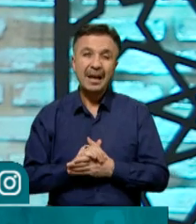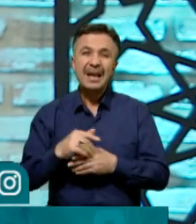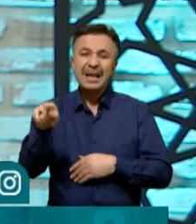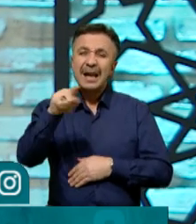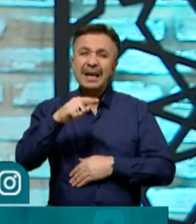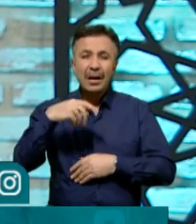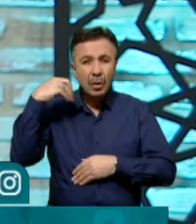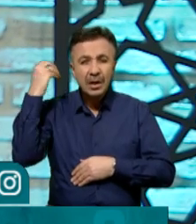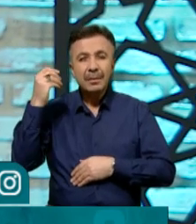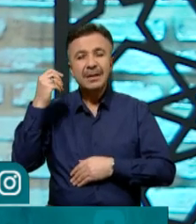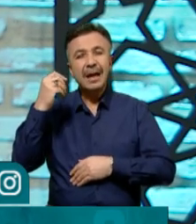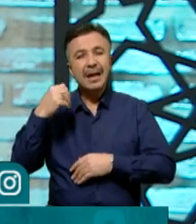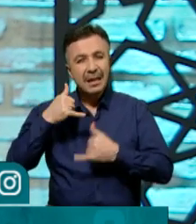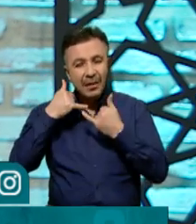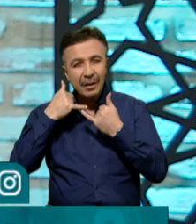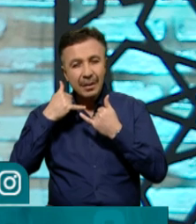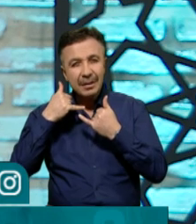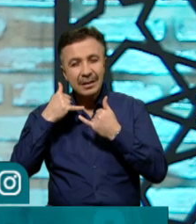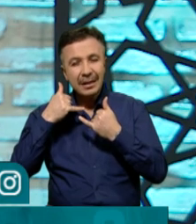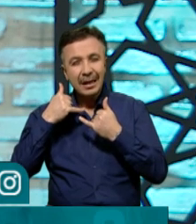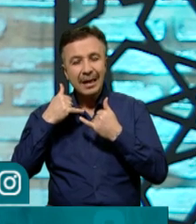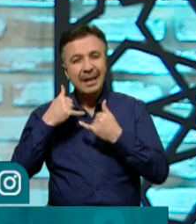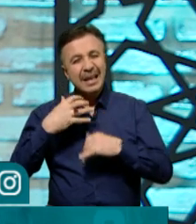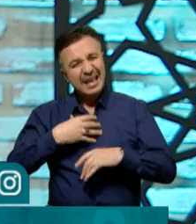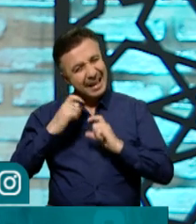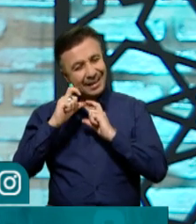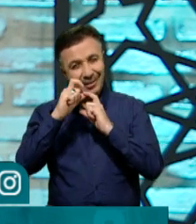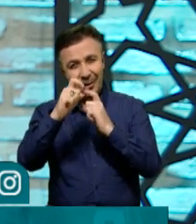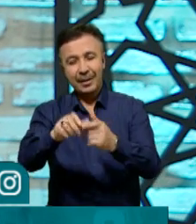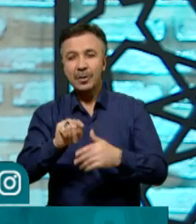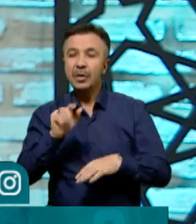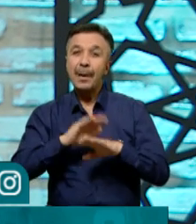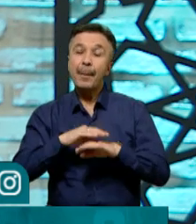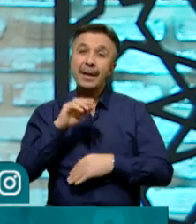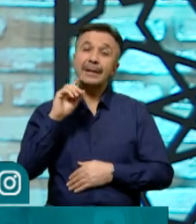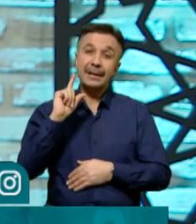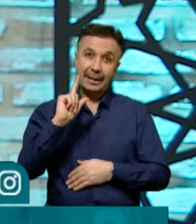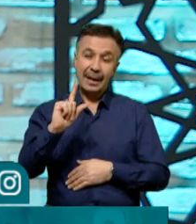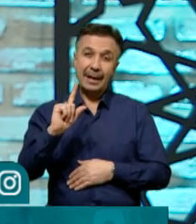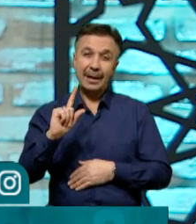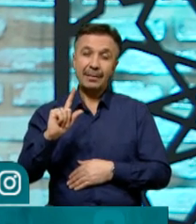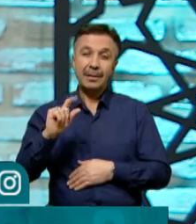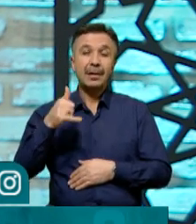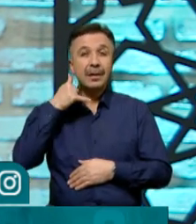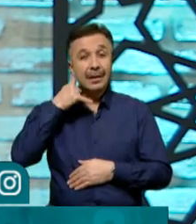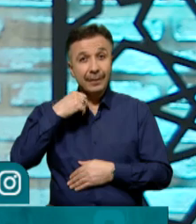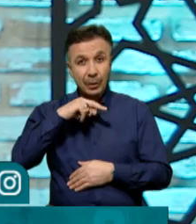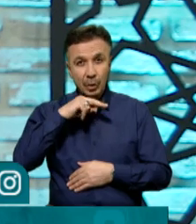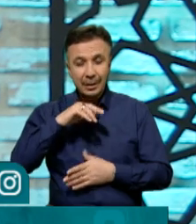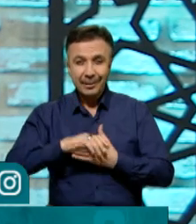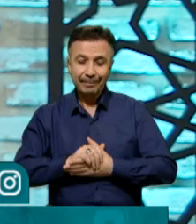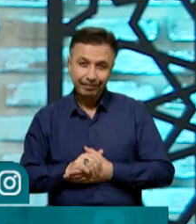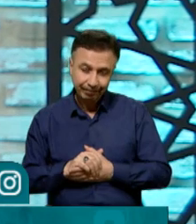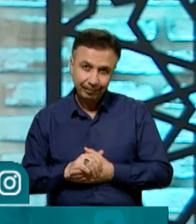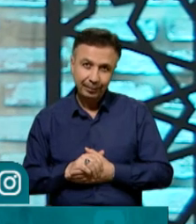hocamıza telefon bağlantısıyla sorularınızı kendiniz sorabilirsiniz. Bunun için yapmanız gereken 0312 alan koduyla